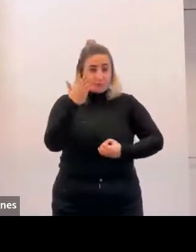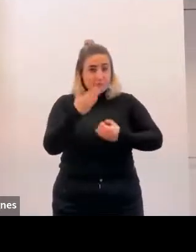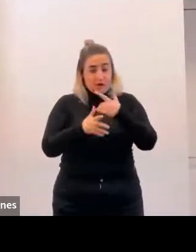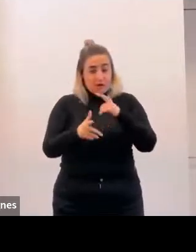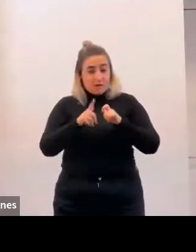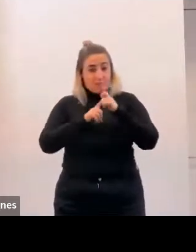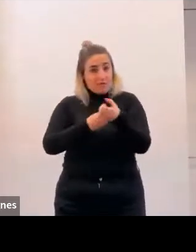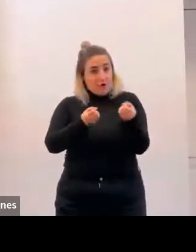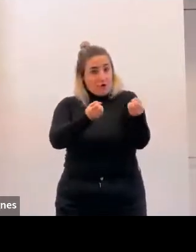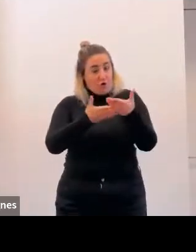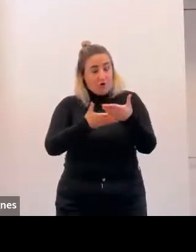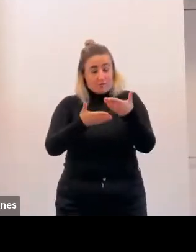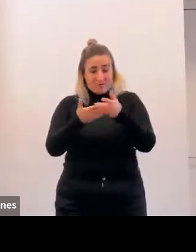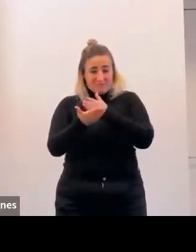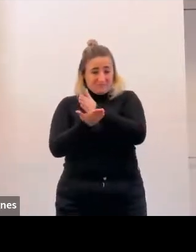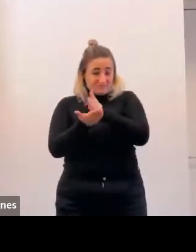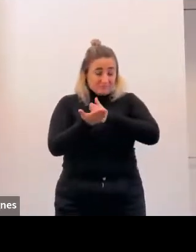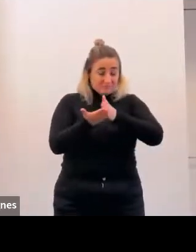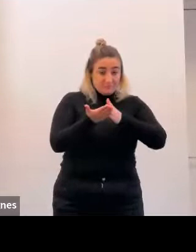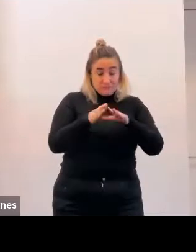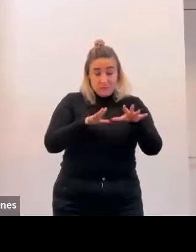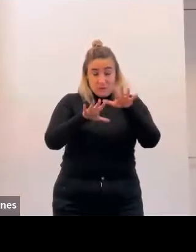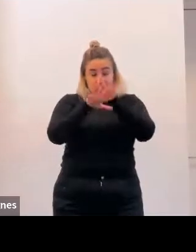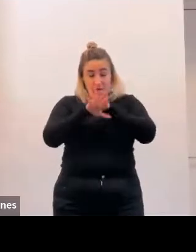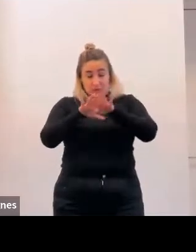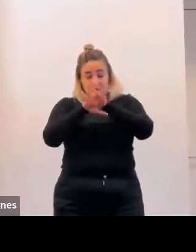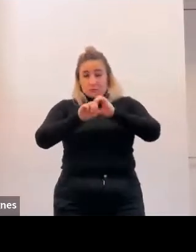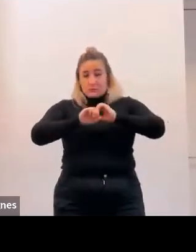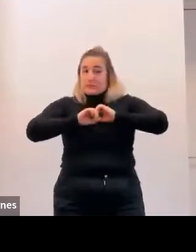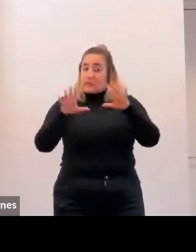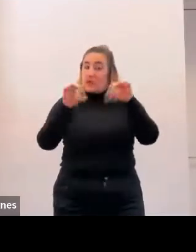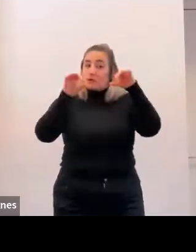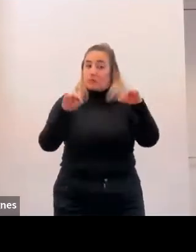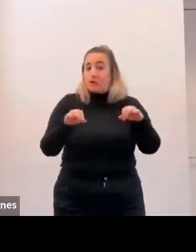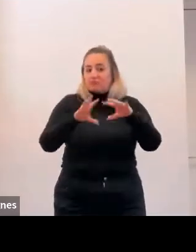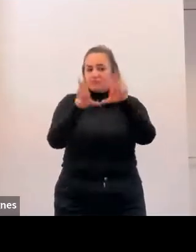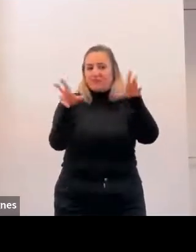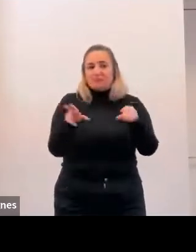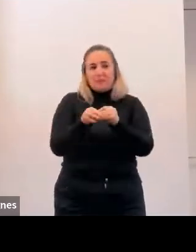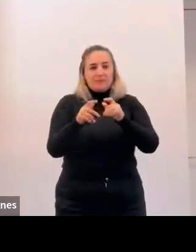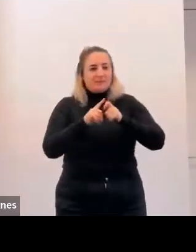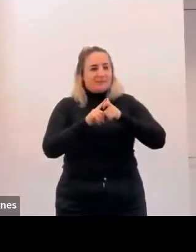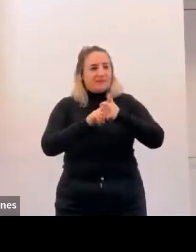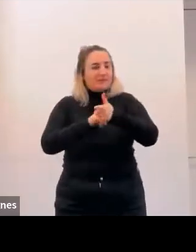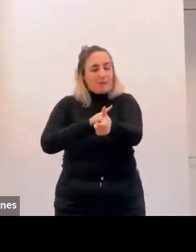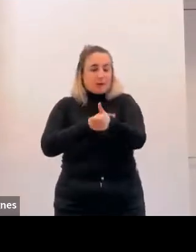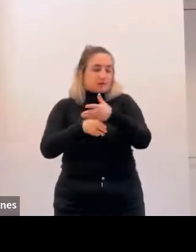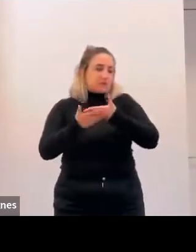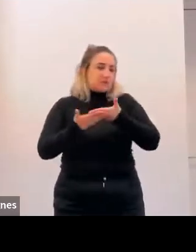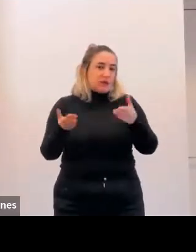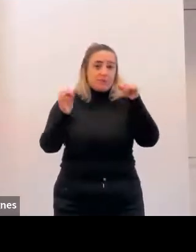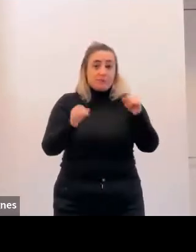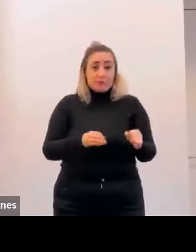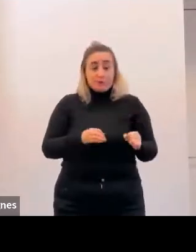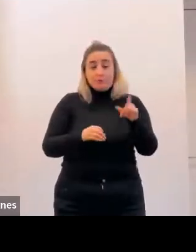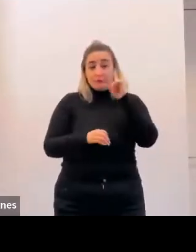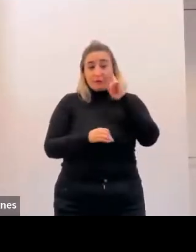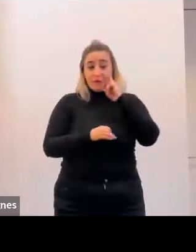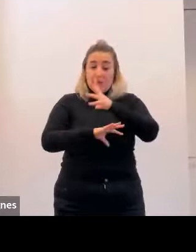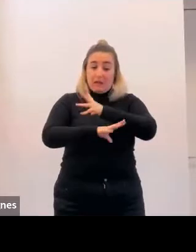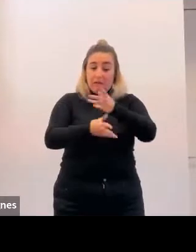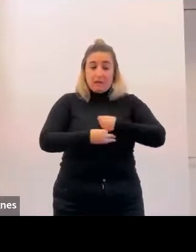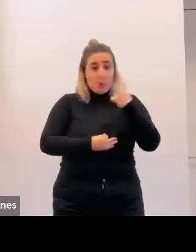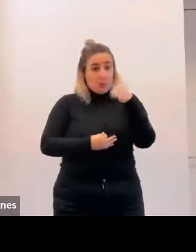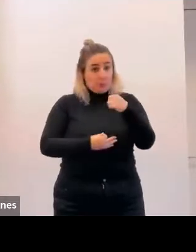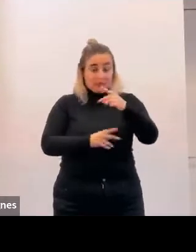les familles et de simplifier leur démarche. Nous aurons à terme un accueil municipal unique, présentant,